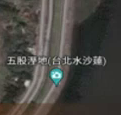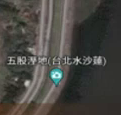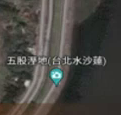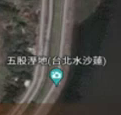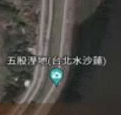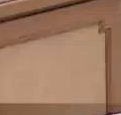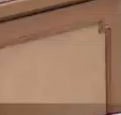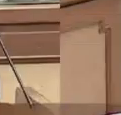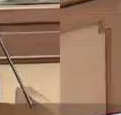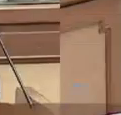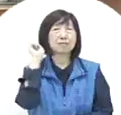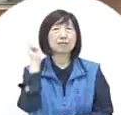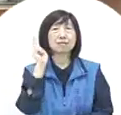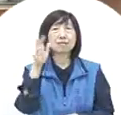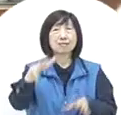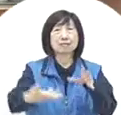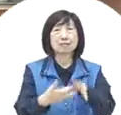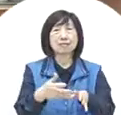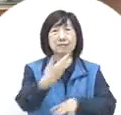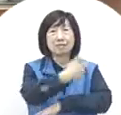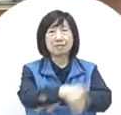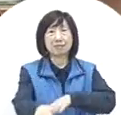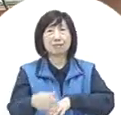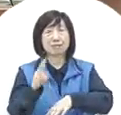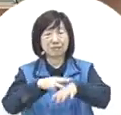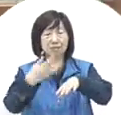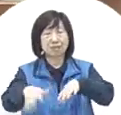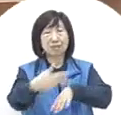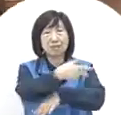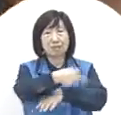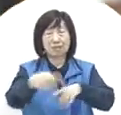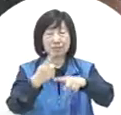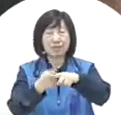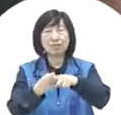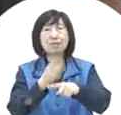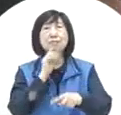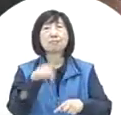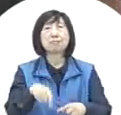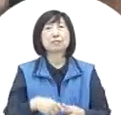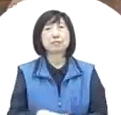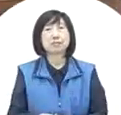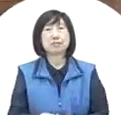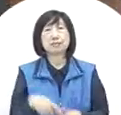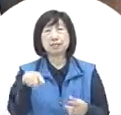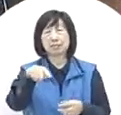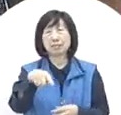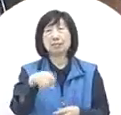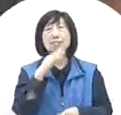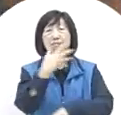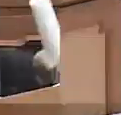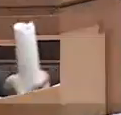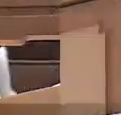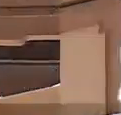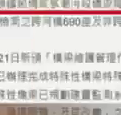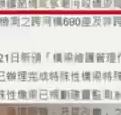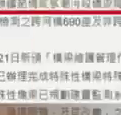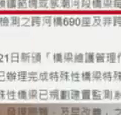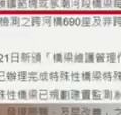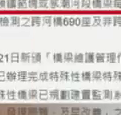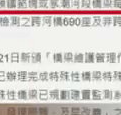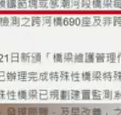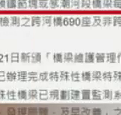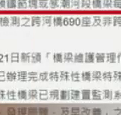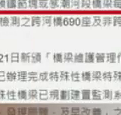观音坑溪上。 观音坑溪跟淡水河口 是。 来再来 是。 这个地方就是河口处。再来，我们来看一下哦。根